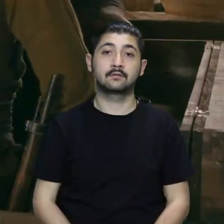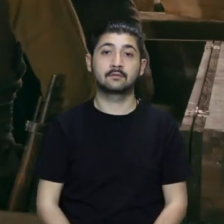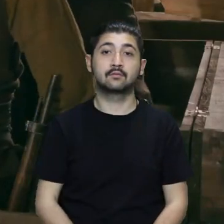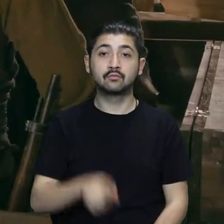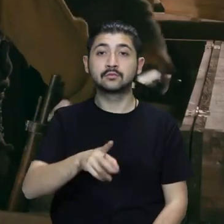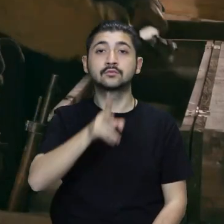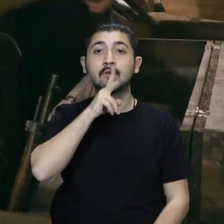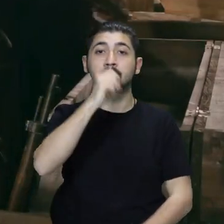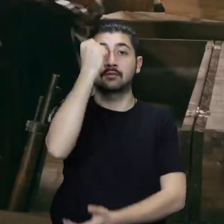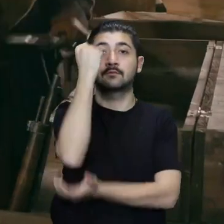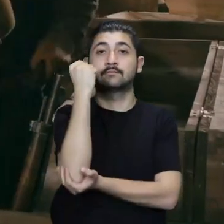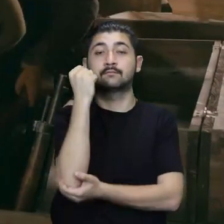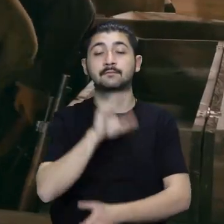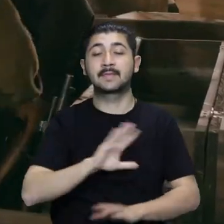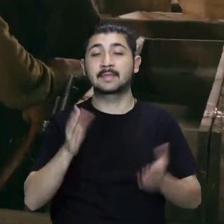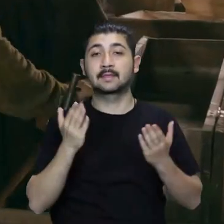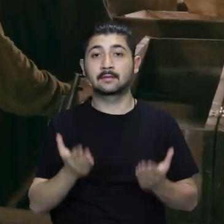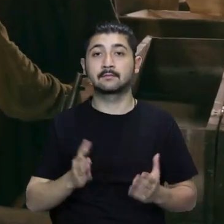Burası son kale.